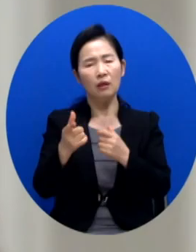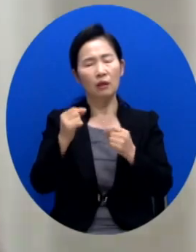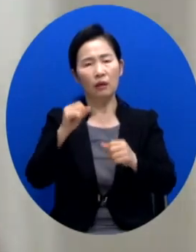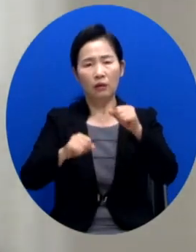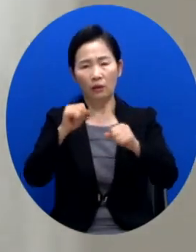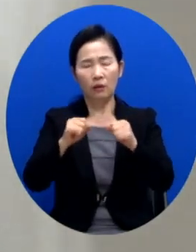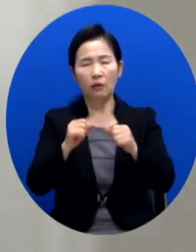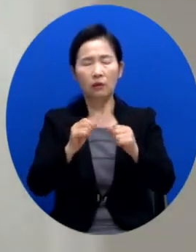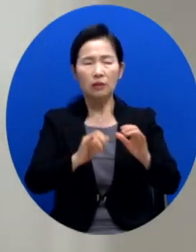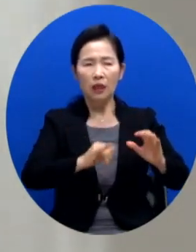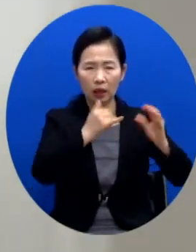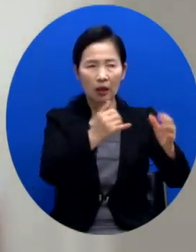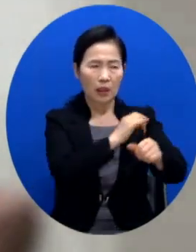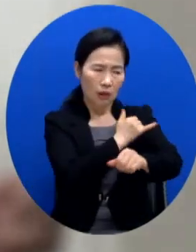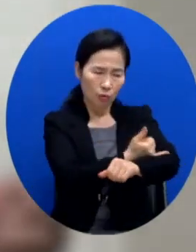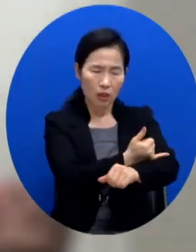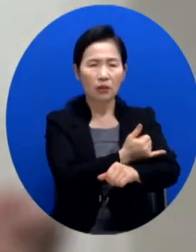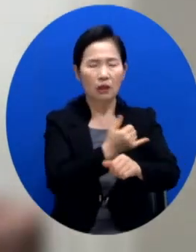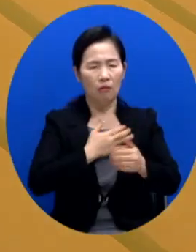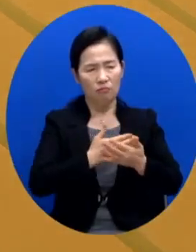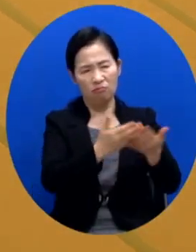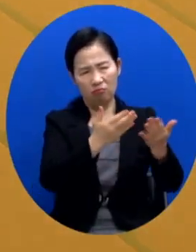인권사회가 알아야 한다고 강조했습니다.